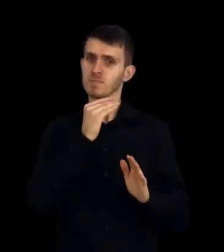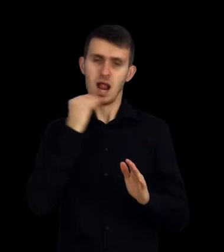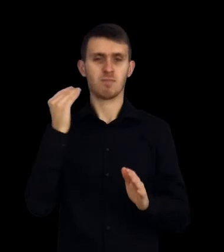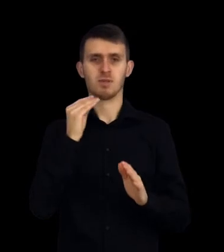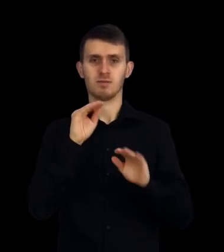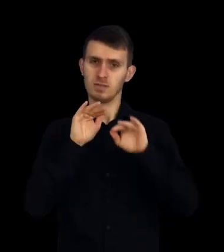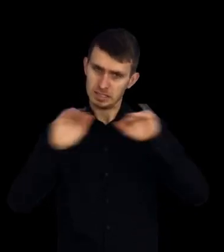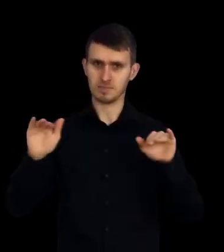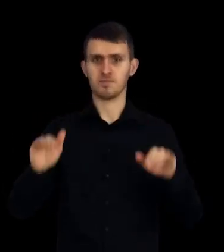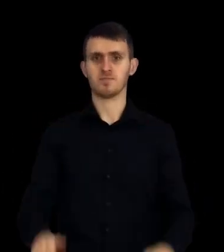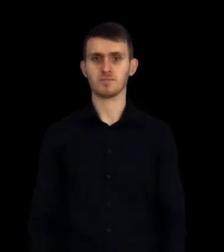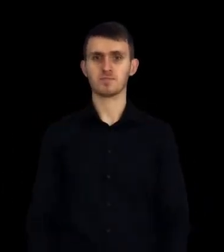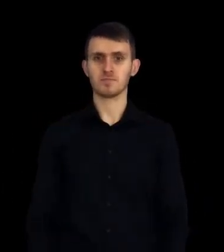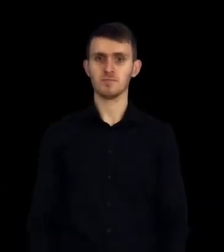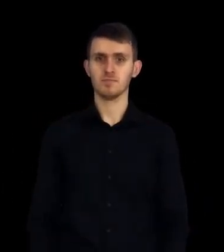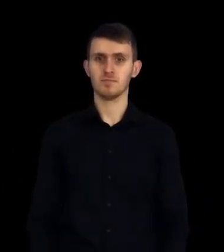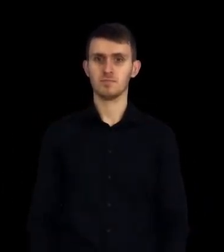W wyrażeniach algebraicznych